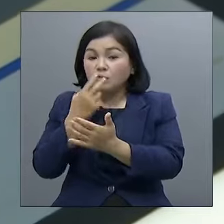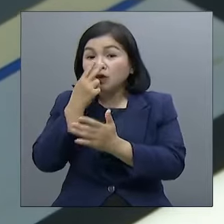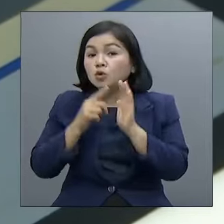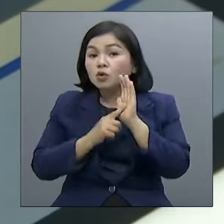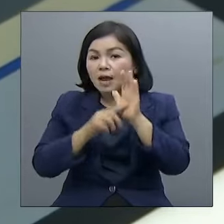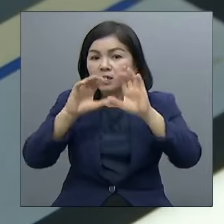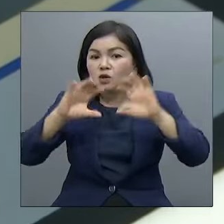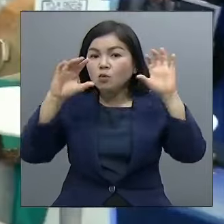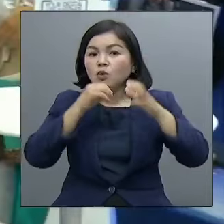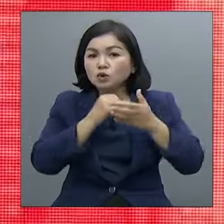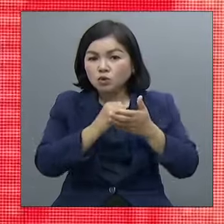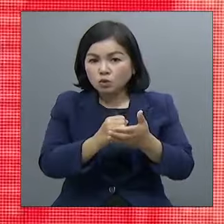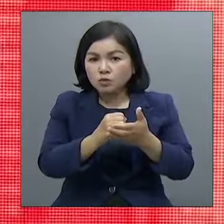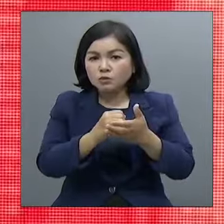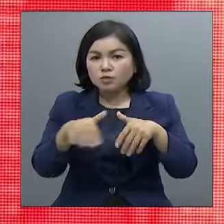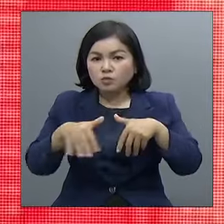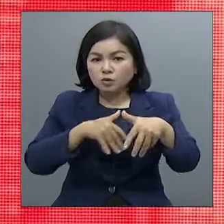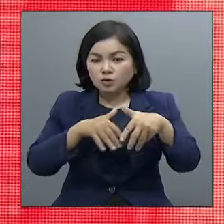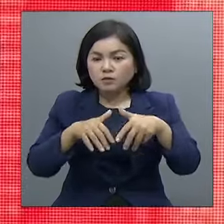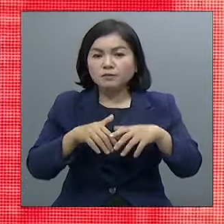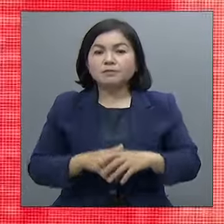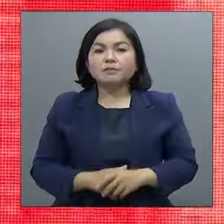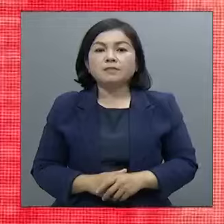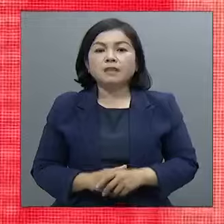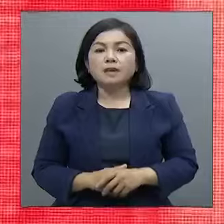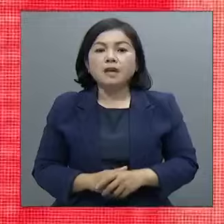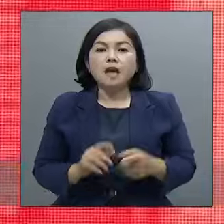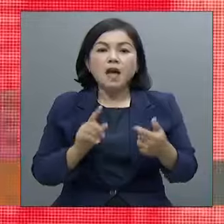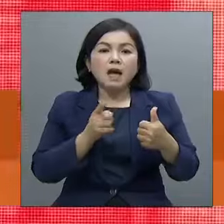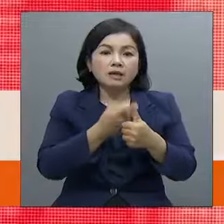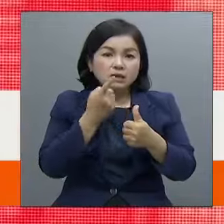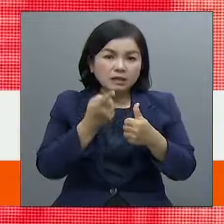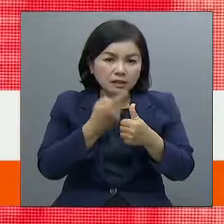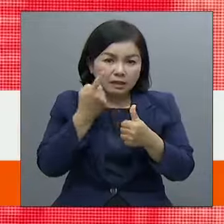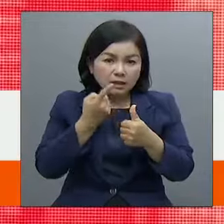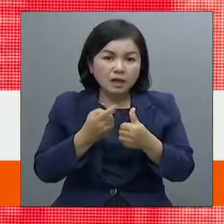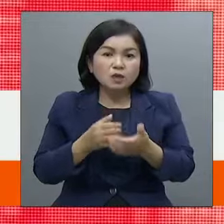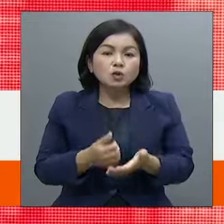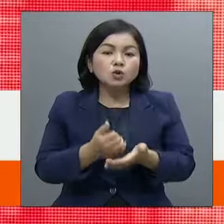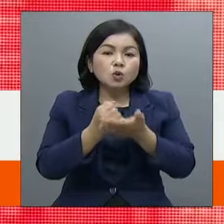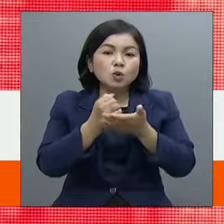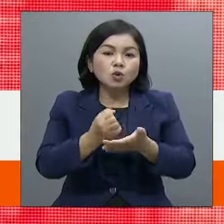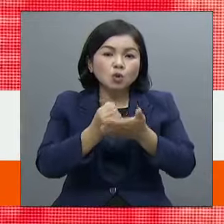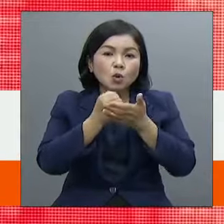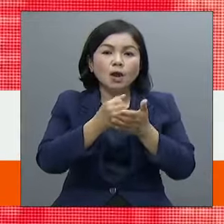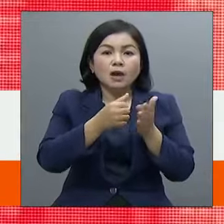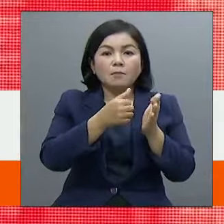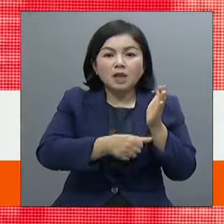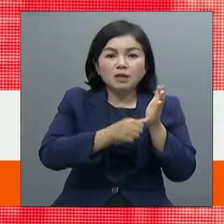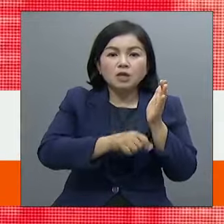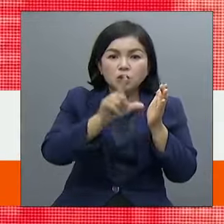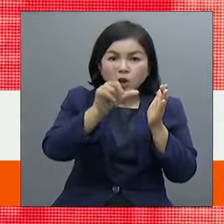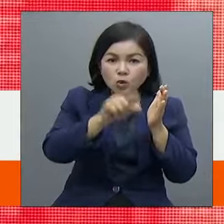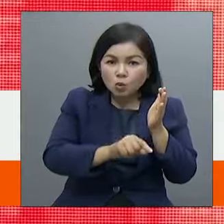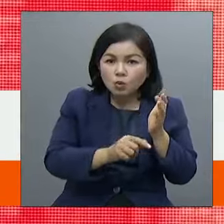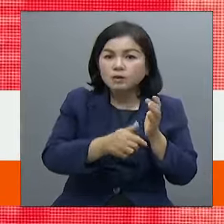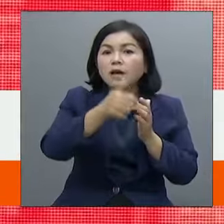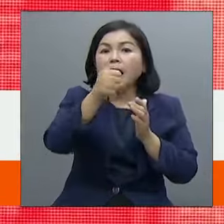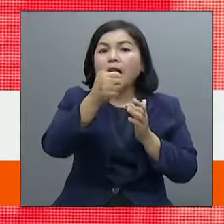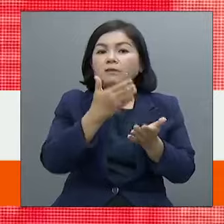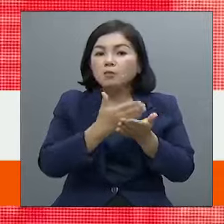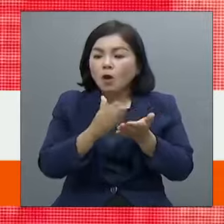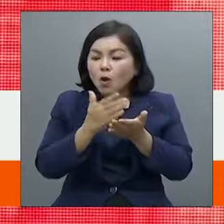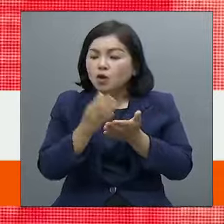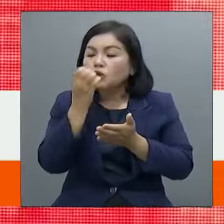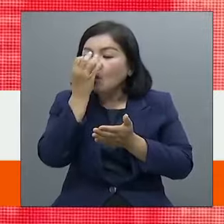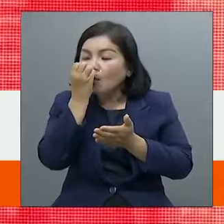ภาษีกันค่ะ มาตรการแรกคือการยกลดหย่อนภาษีบุคคลเงินได้บุคคลธรรมดาสำหรับเงินที่ต้องจ่ายเป็นดอก